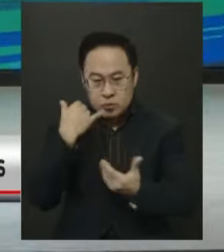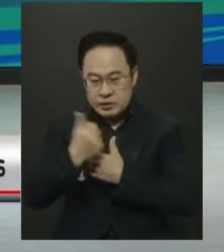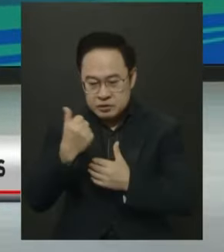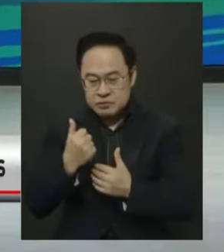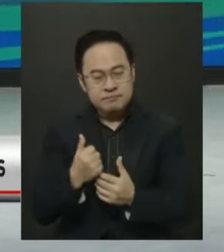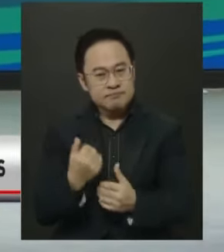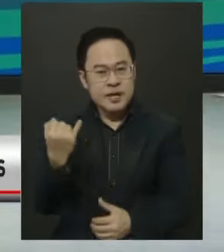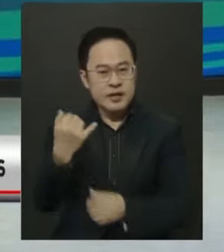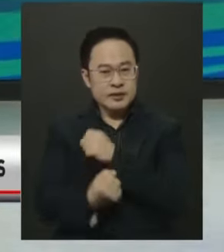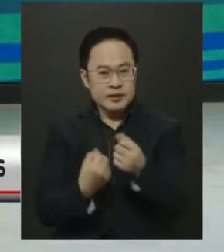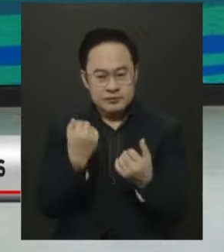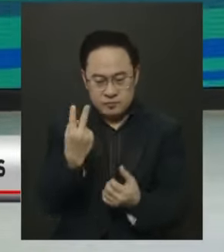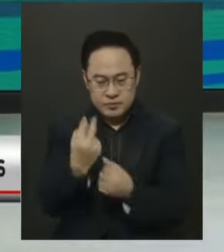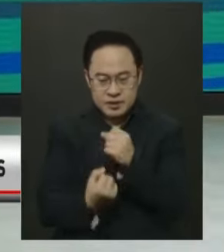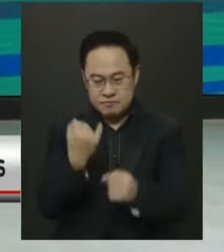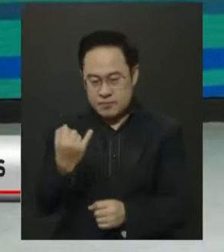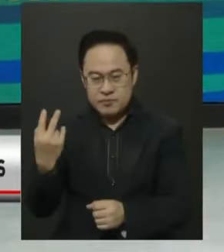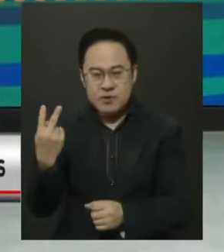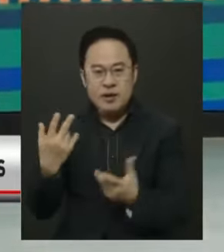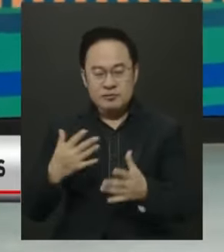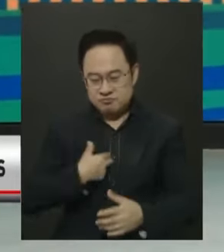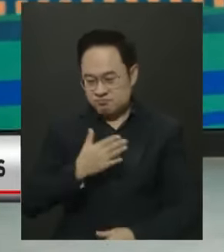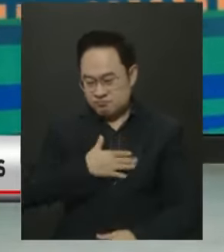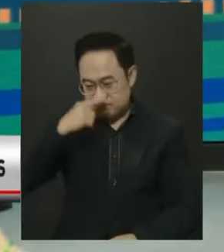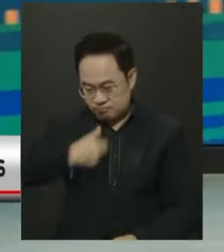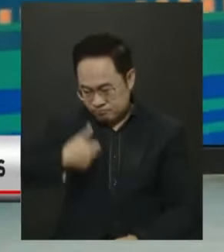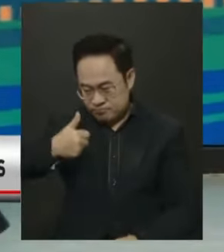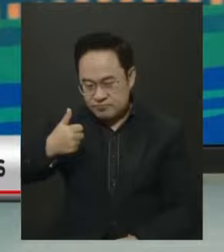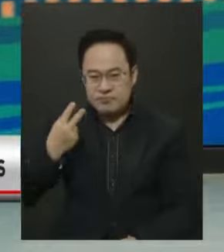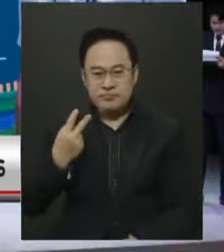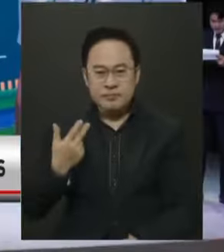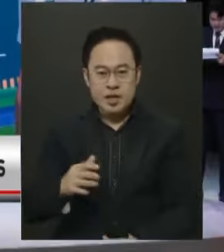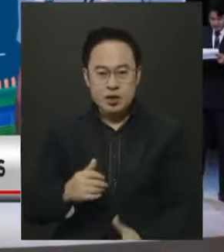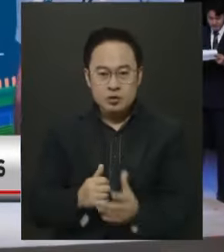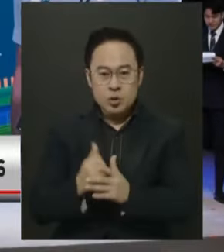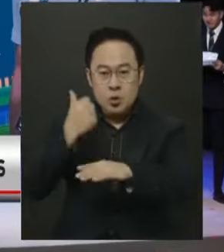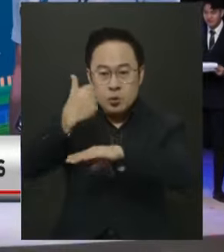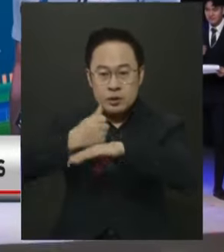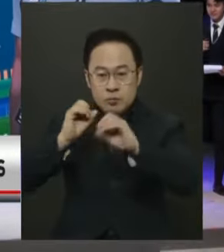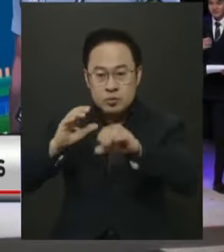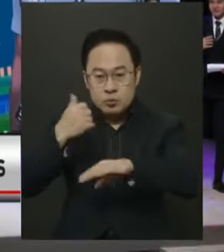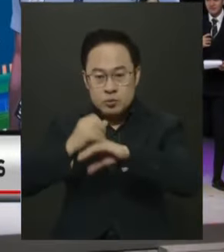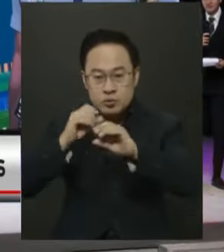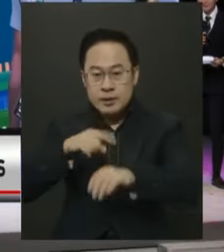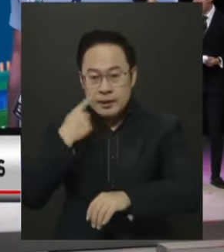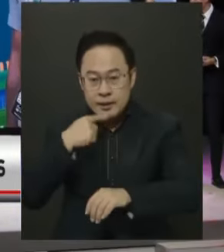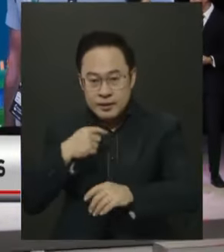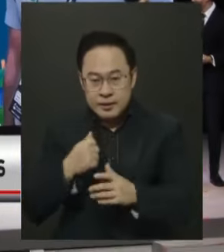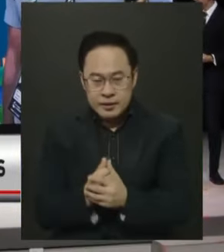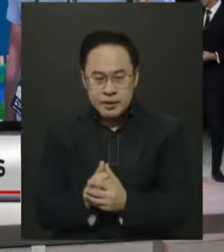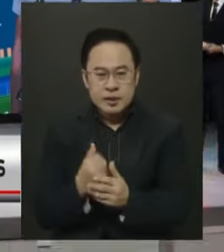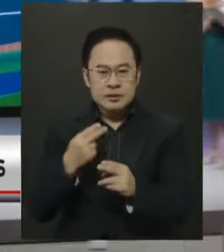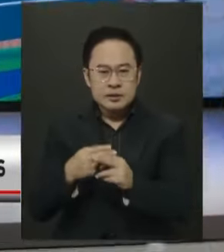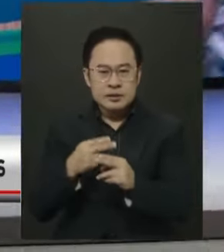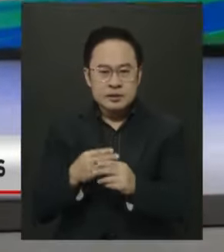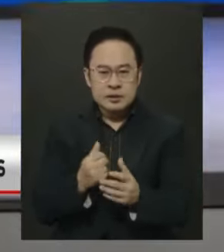ัส่วอาวออที่นาสนใจนะครับ กคือรางวัลหัวหนาผู้สอนยอดเยี่ยมไทยลกก็ตกเป็ของทัชตะ